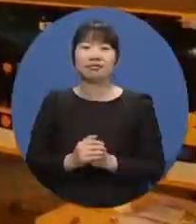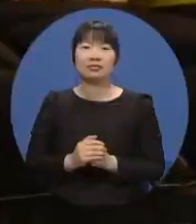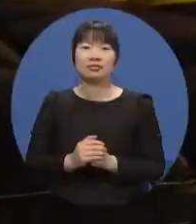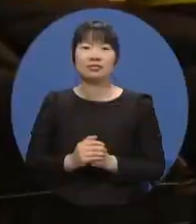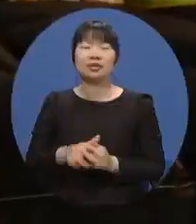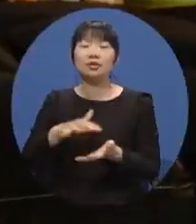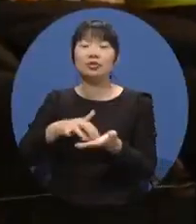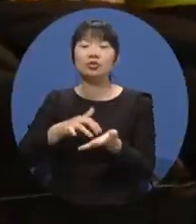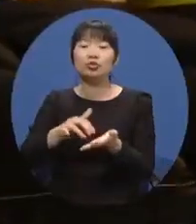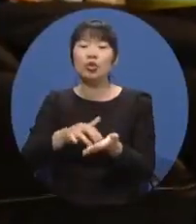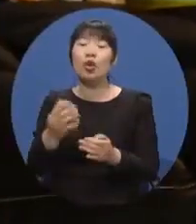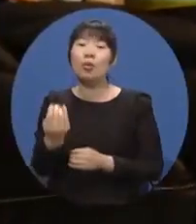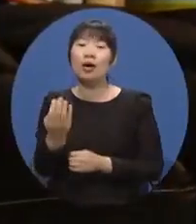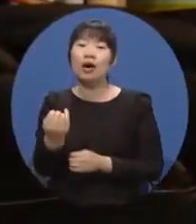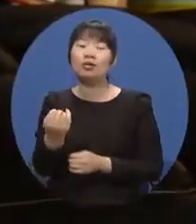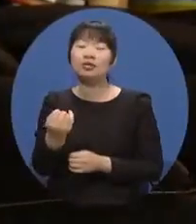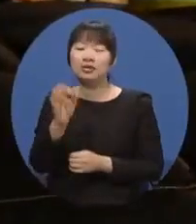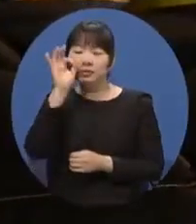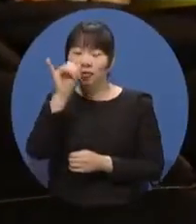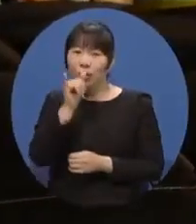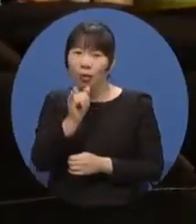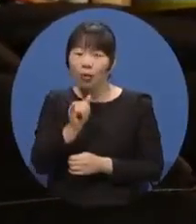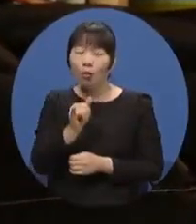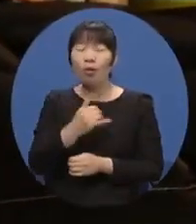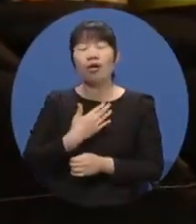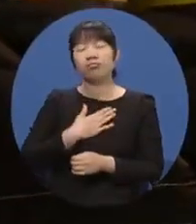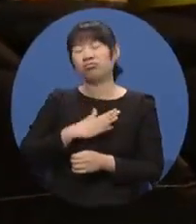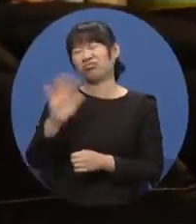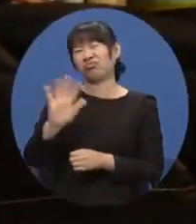총 이게 다 몇 권인지 혹시 세보셨어요? 안 세어봤어요.